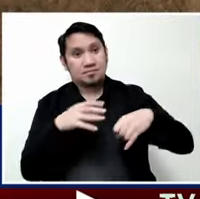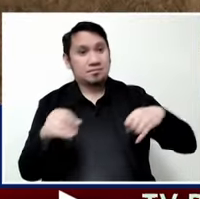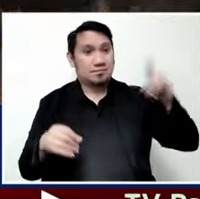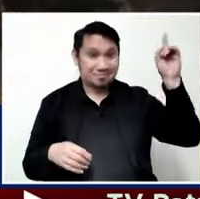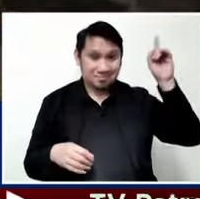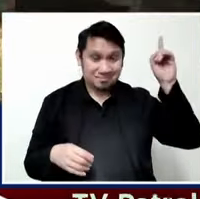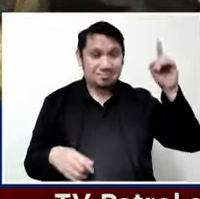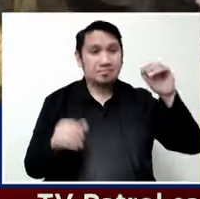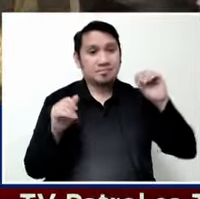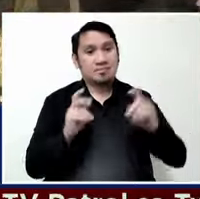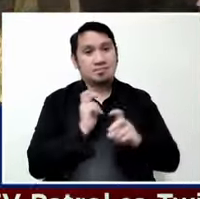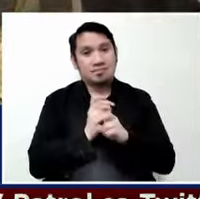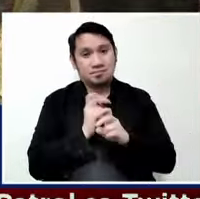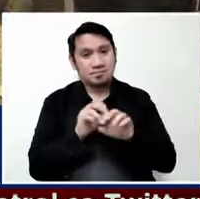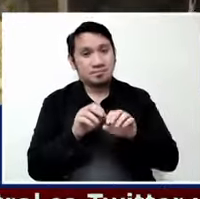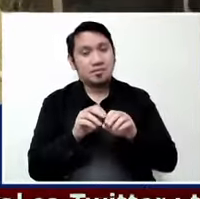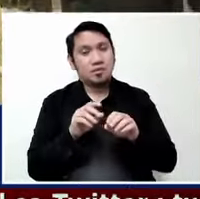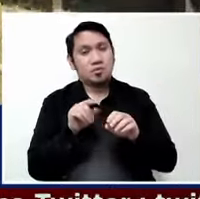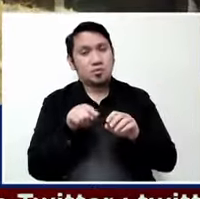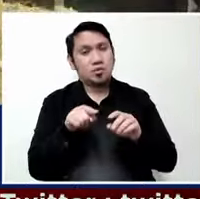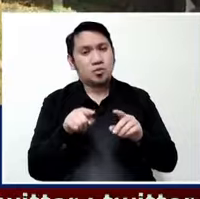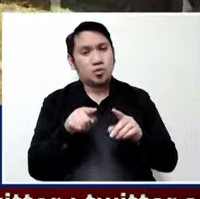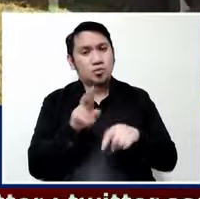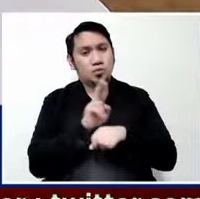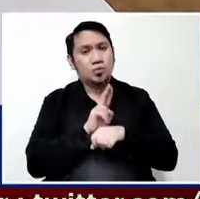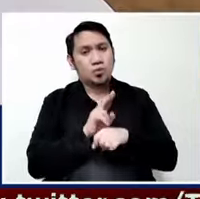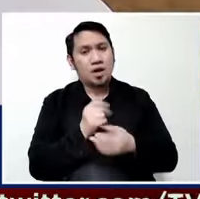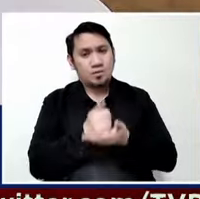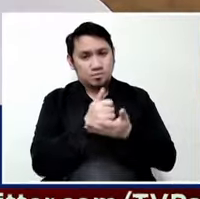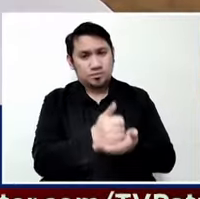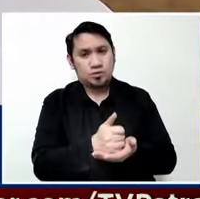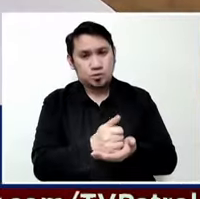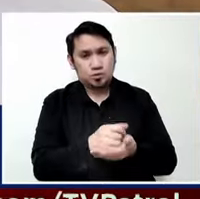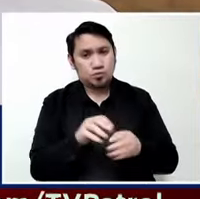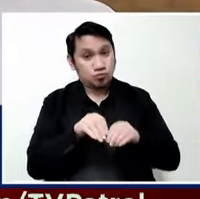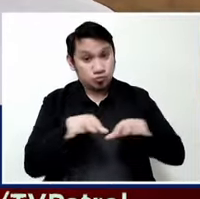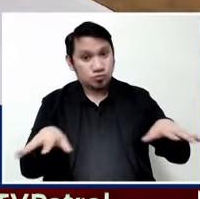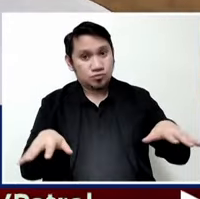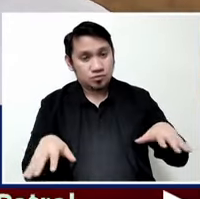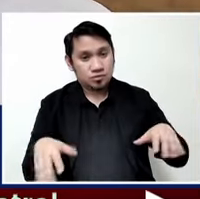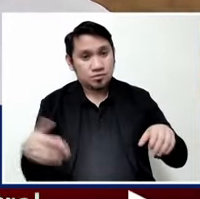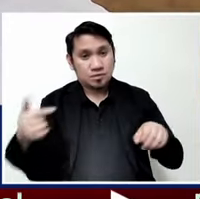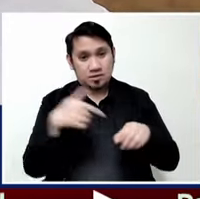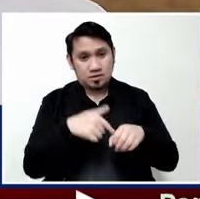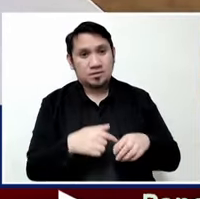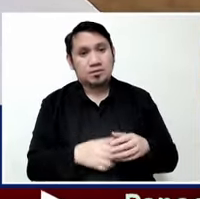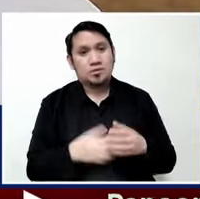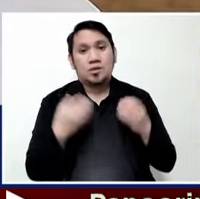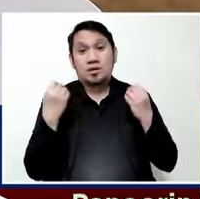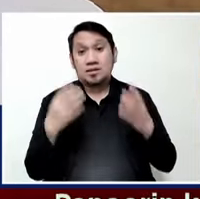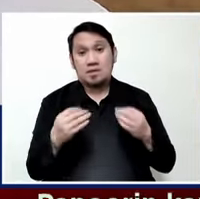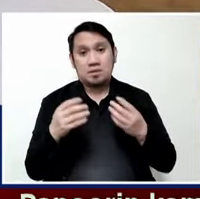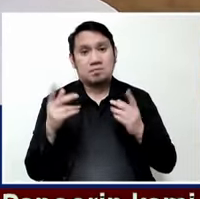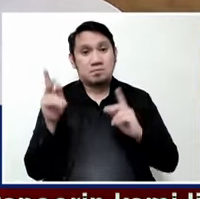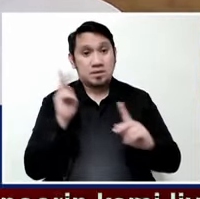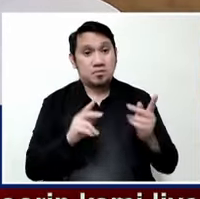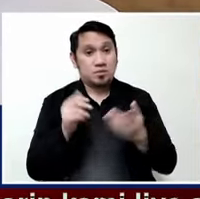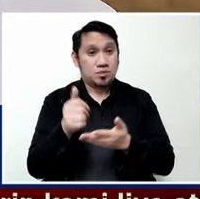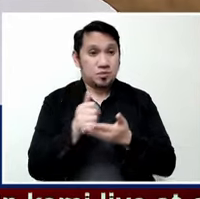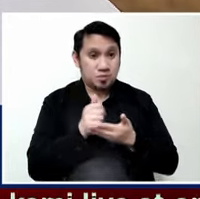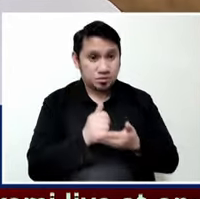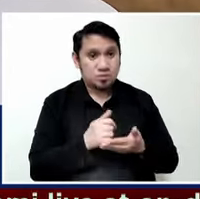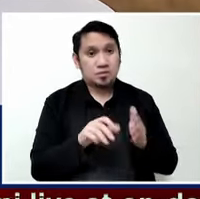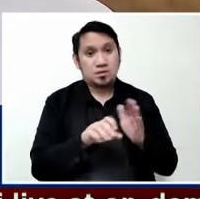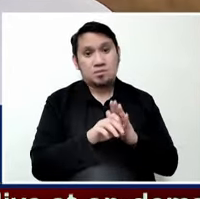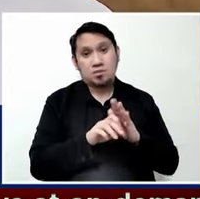na mapigilan ang pagkalat ng langis. Halos hindi namin mabanggit yung mga pangalan mga tumutulong sa amin. Pero ngayon po, yung pagdala ng ABS-CBN